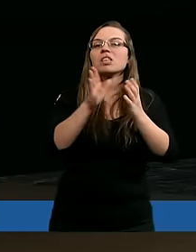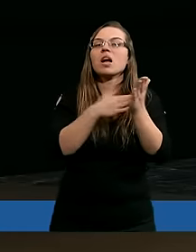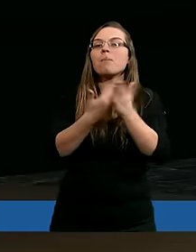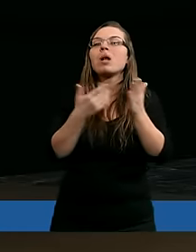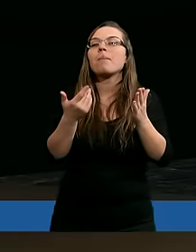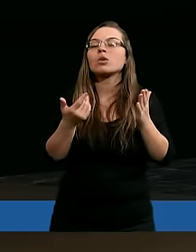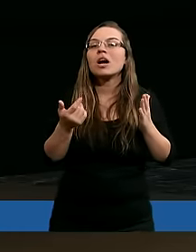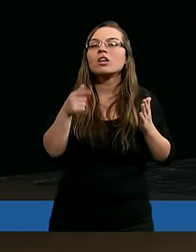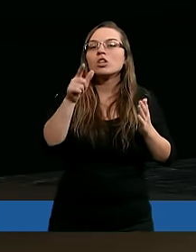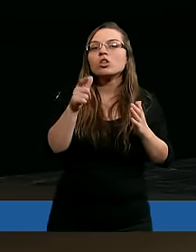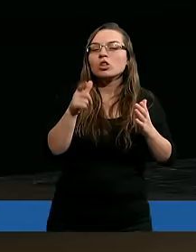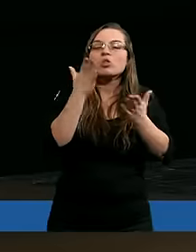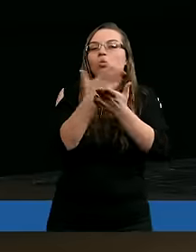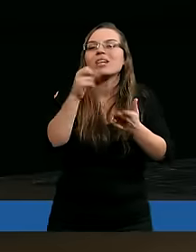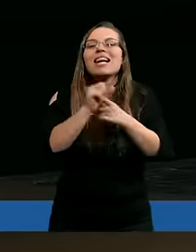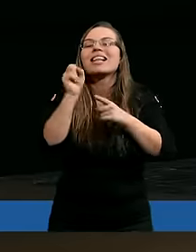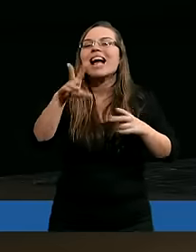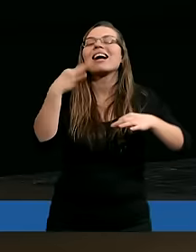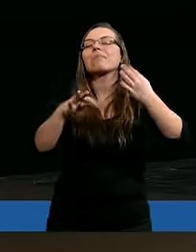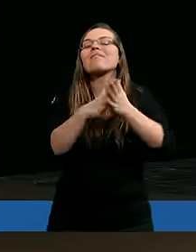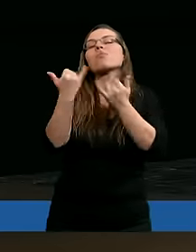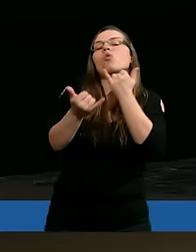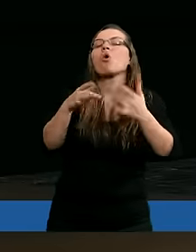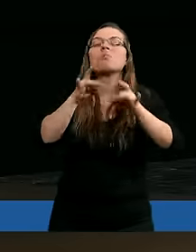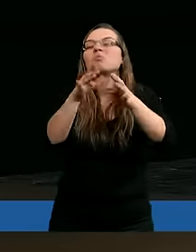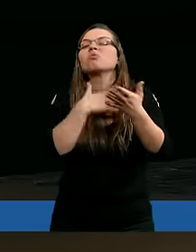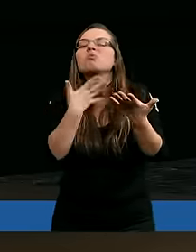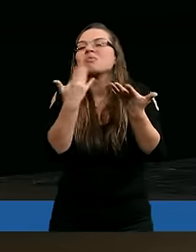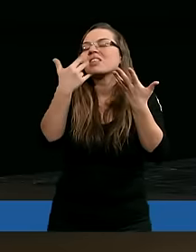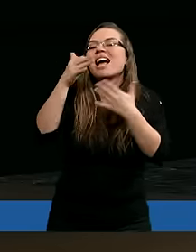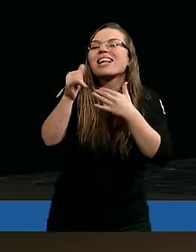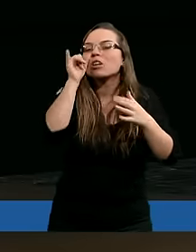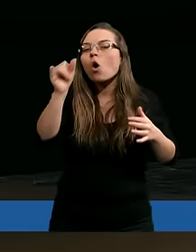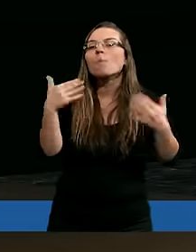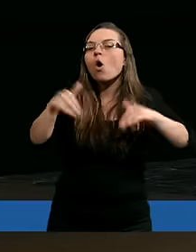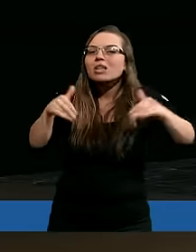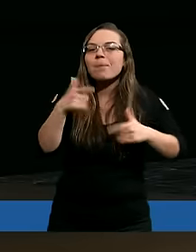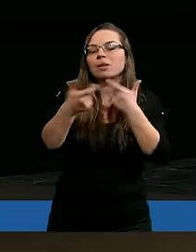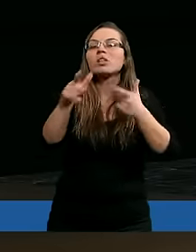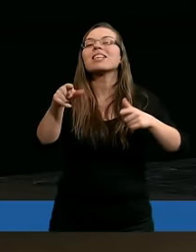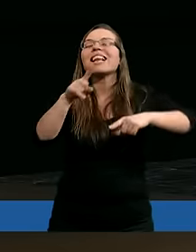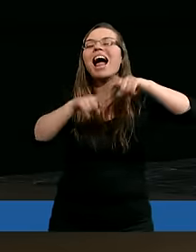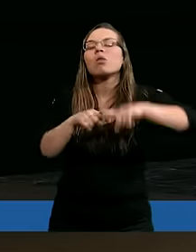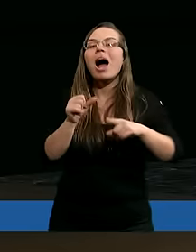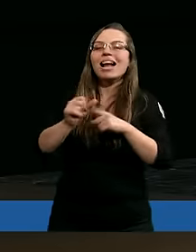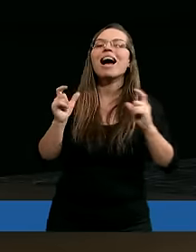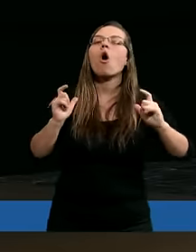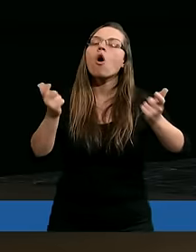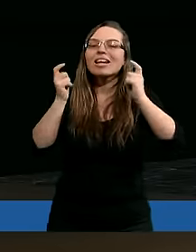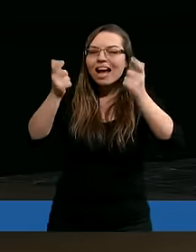lat historii grzechu jednak nasze ciało już nie jest tak sprawne jak kiedyś. I w naturalny sposób, jako naturalna